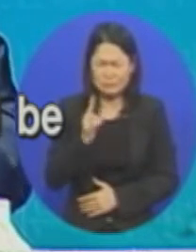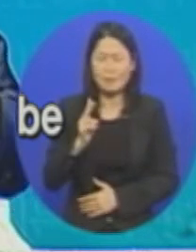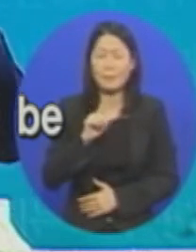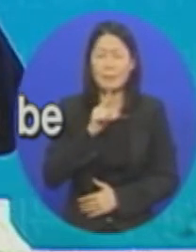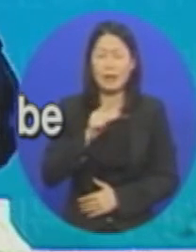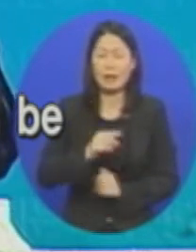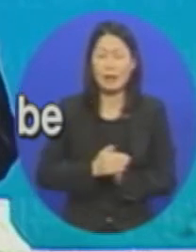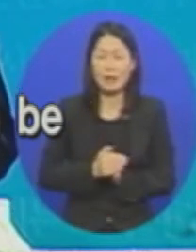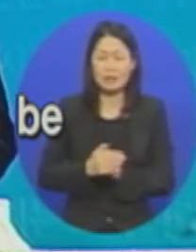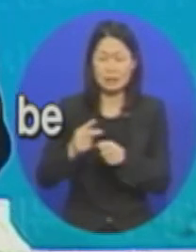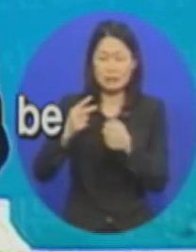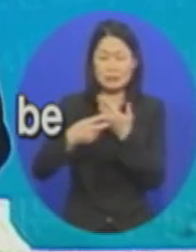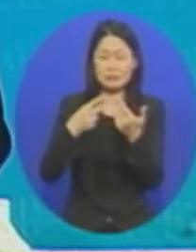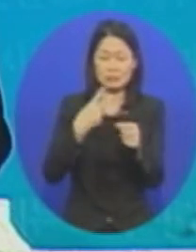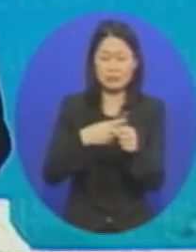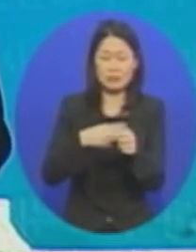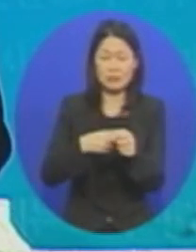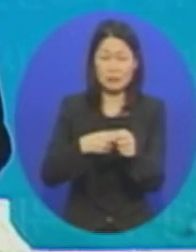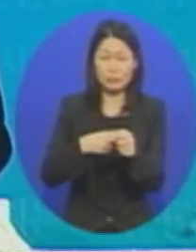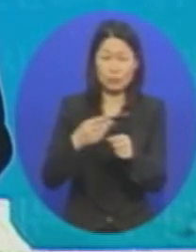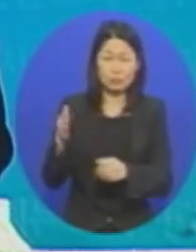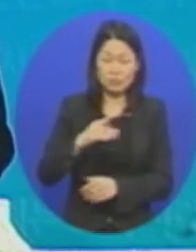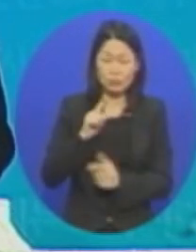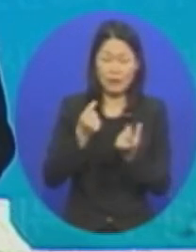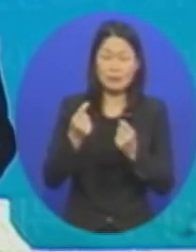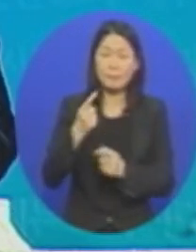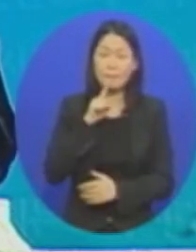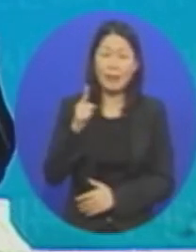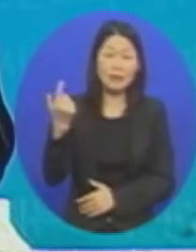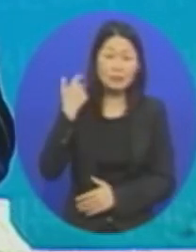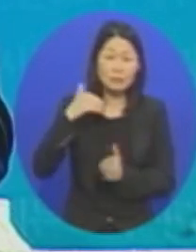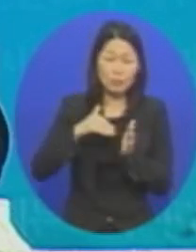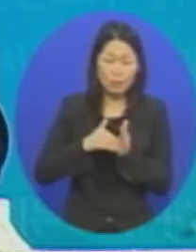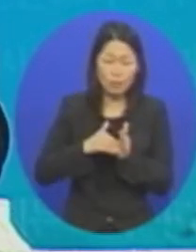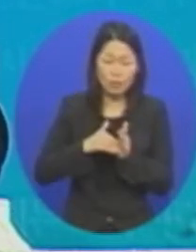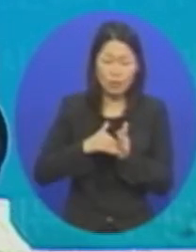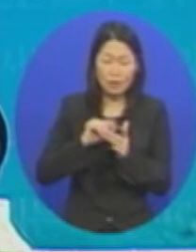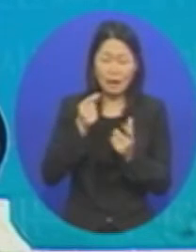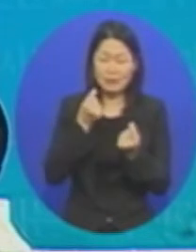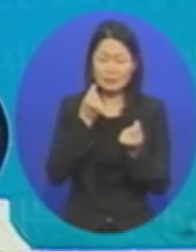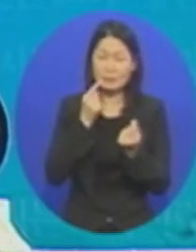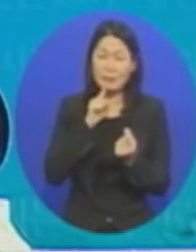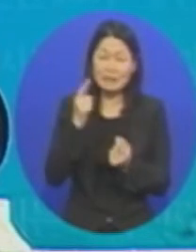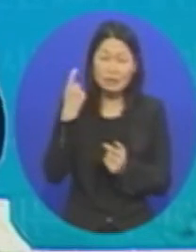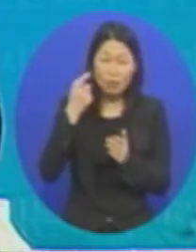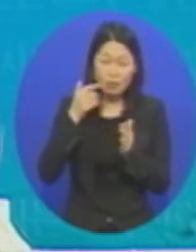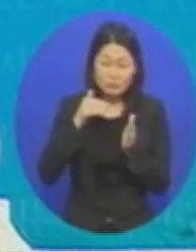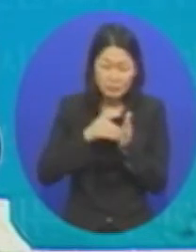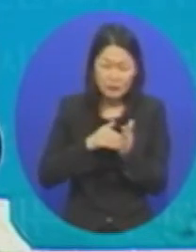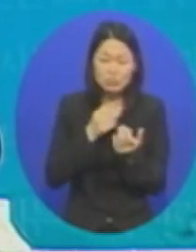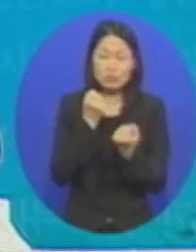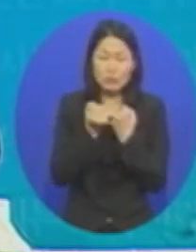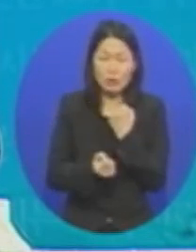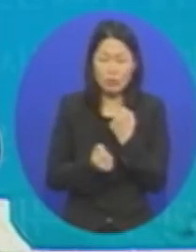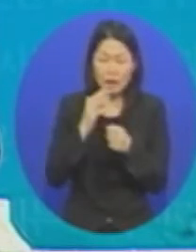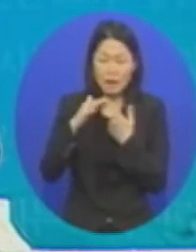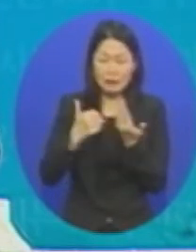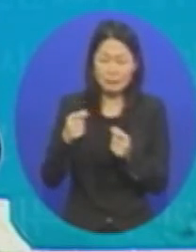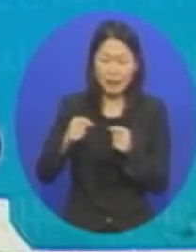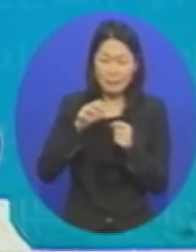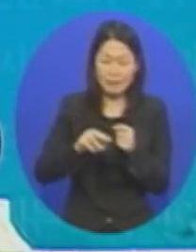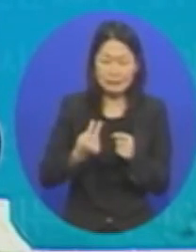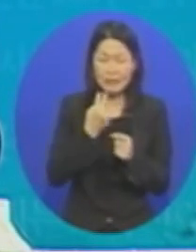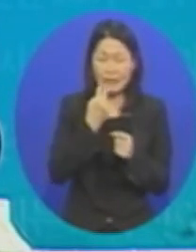의사 선생님으로 부터 도 그런 말 듣고 그럼에도 불구하고 하나님 앞에 새생명 얻었고